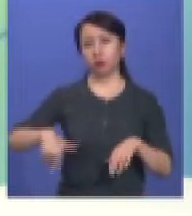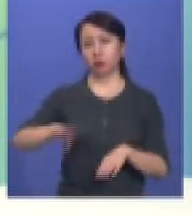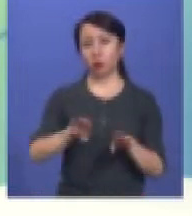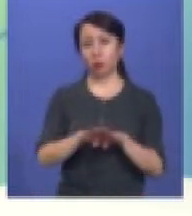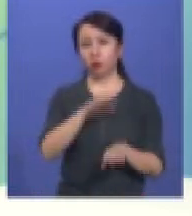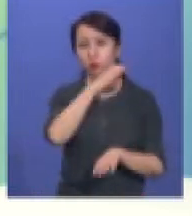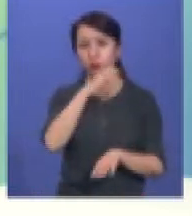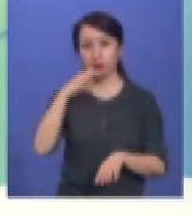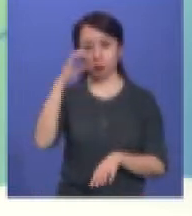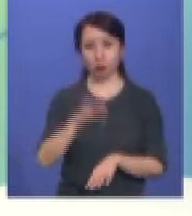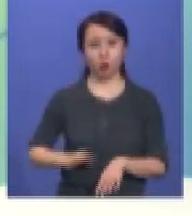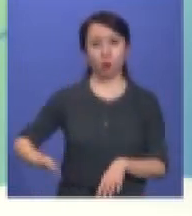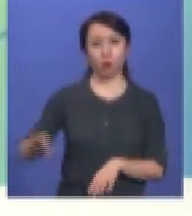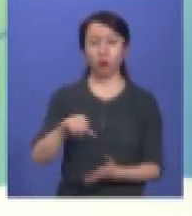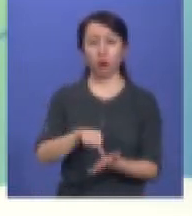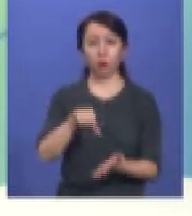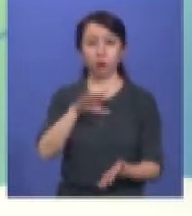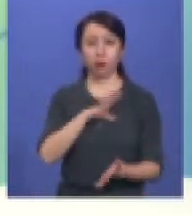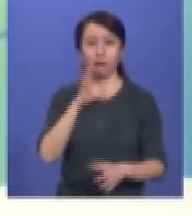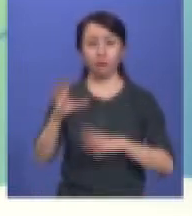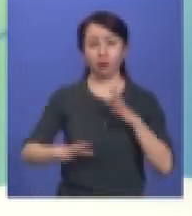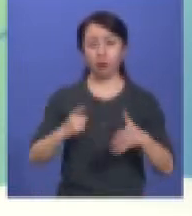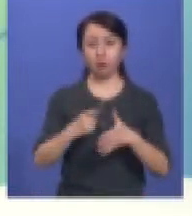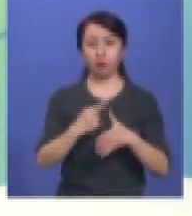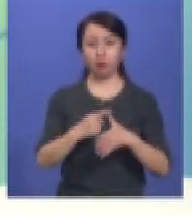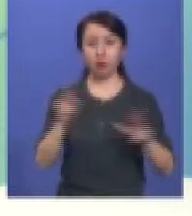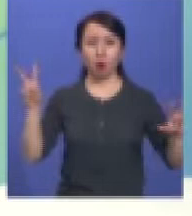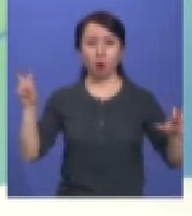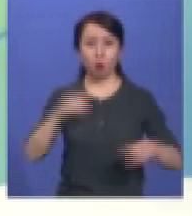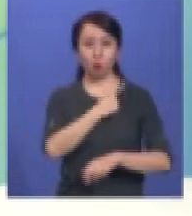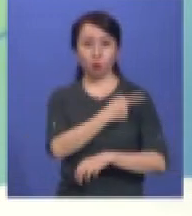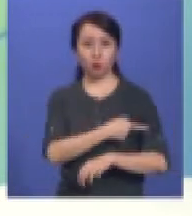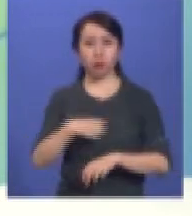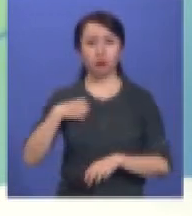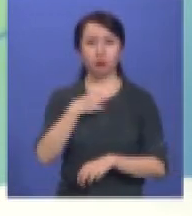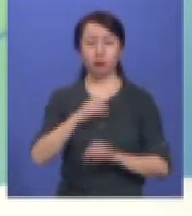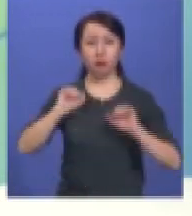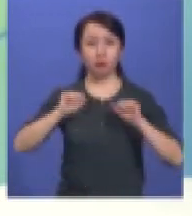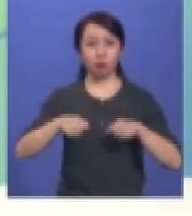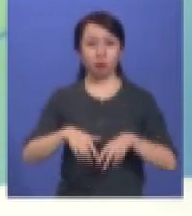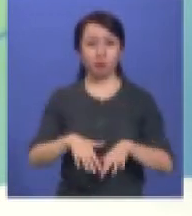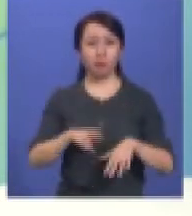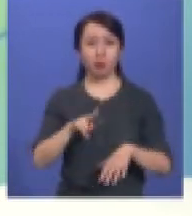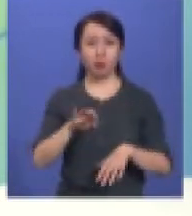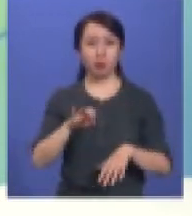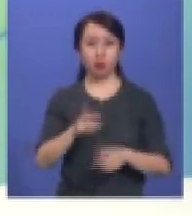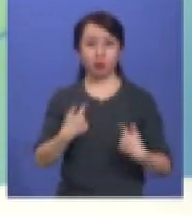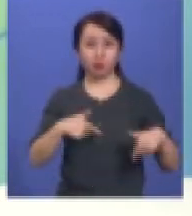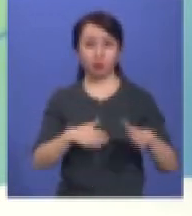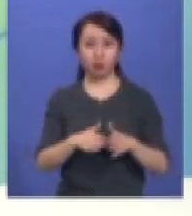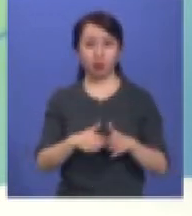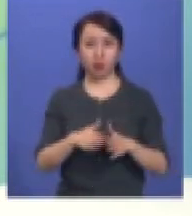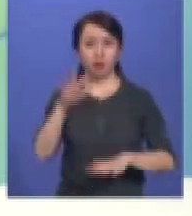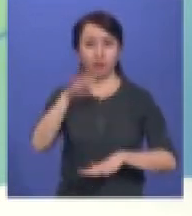уровней Северо-Казахстанской области приняли участие в тренинге под названием «Усиление роли и потенциала маслихатов». Организаторы семинара – Фонд